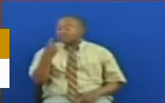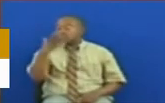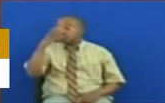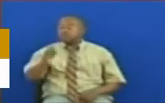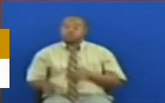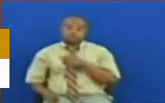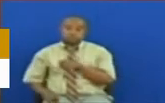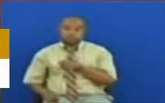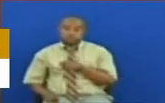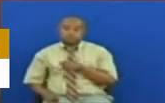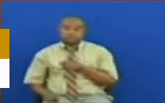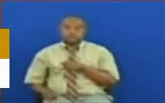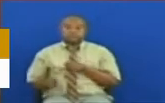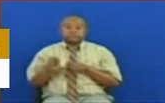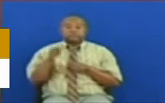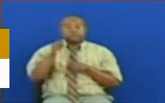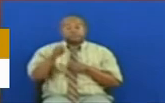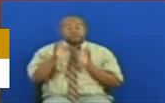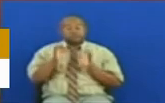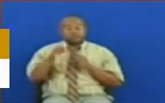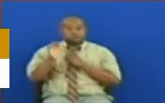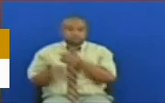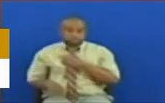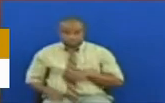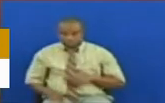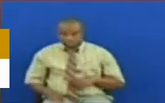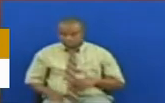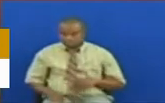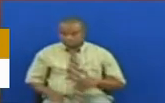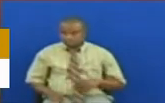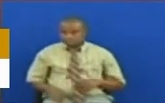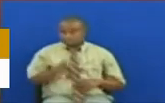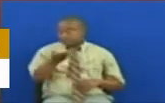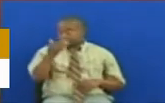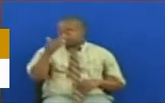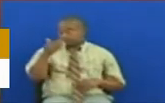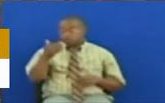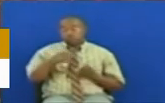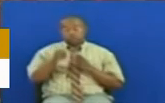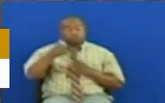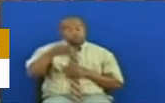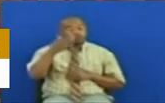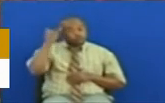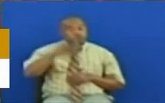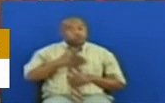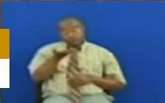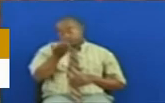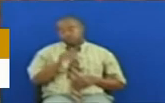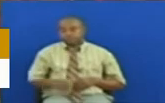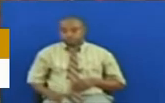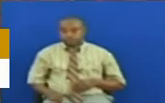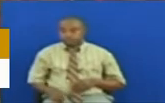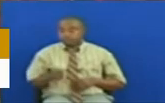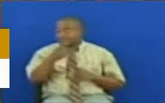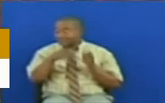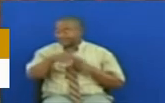kikubwa na kingeonekana zaidi, na hizo nyingine ambazo tunazitaka zingekuja huko mbele zaidi. Huo mimi ulikuwa ushauri wangu katika eneo